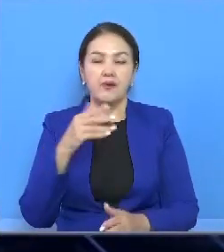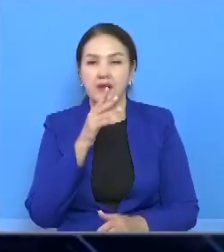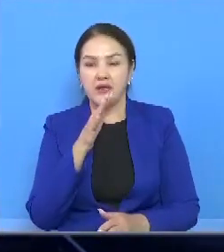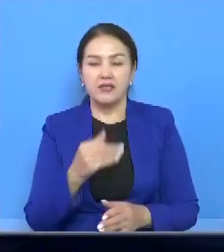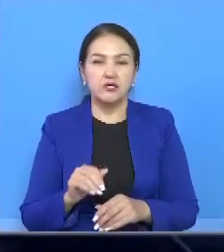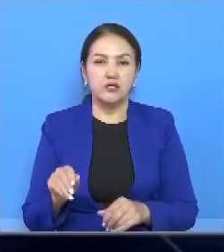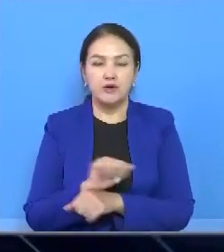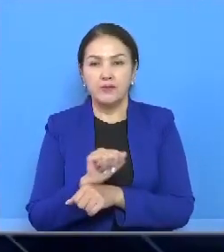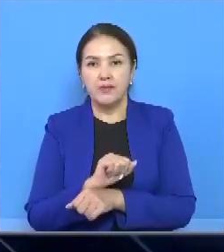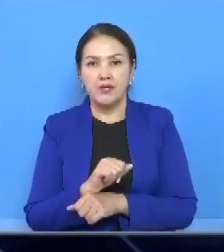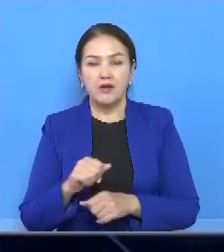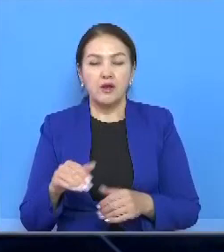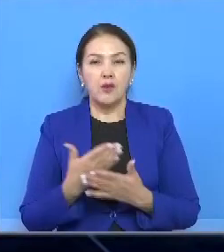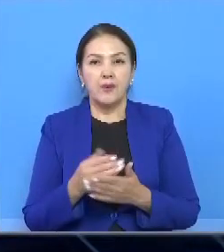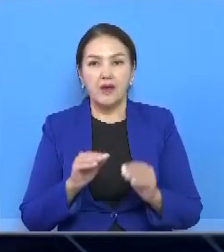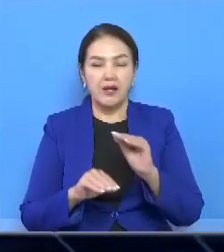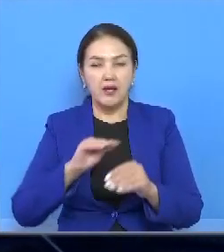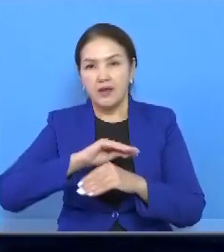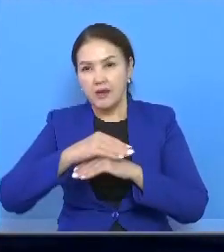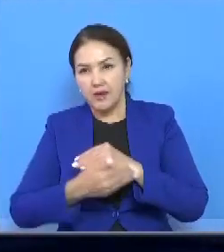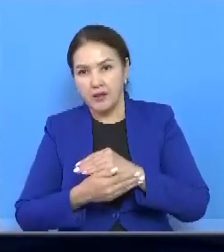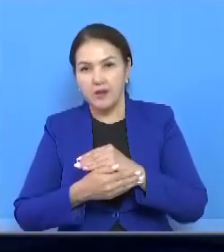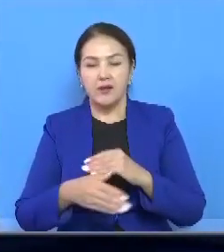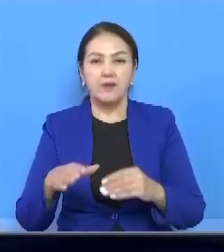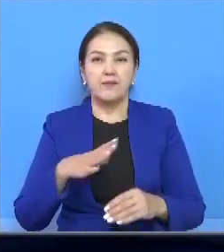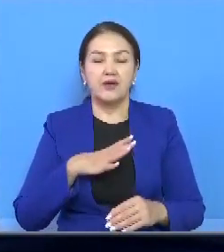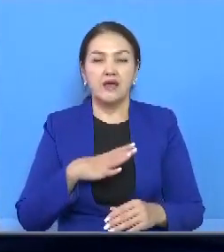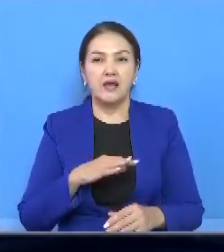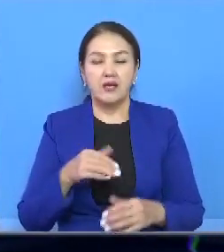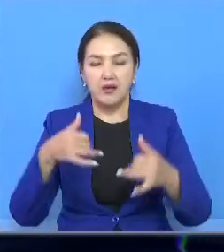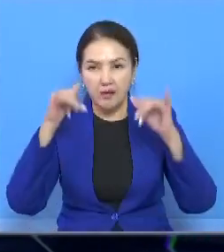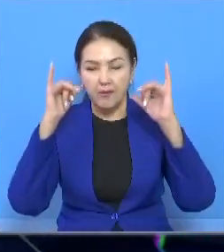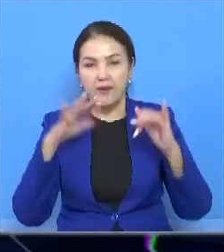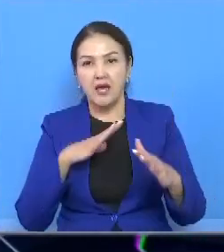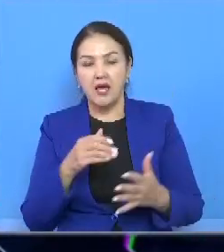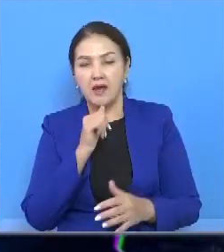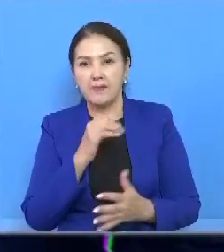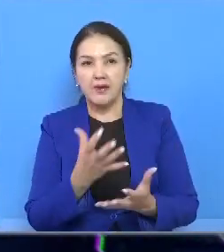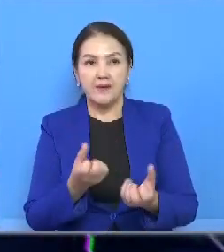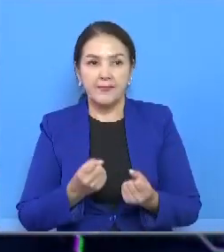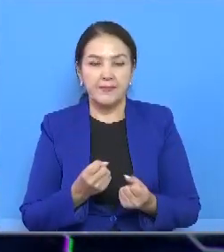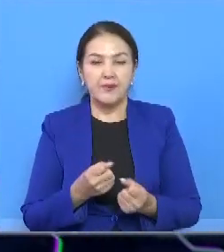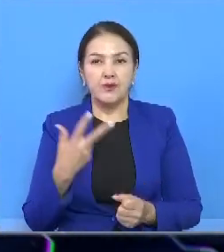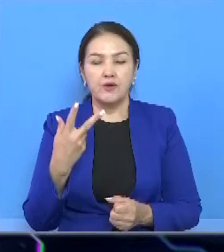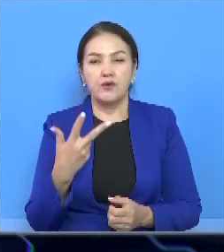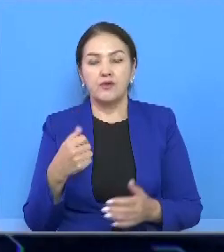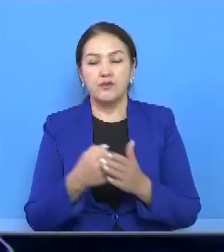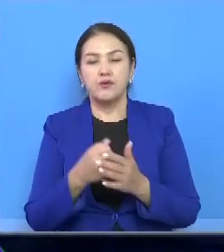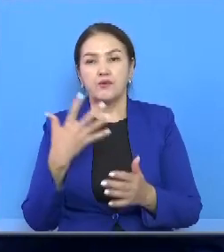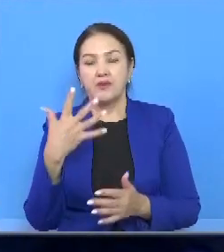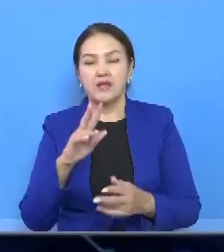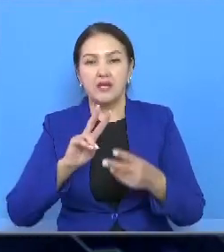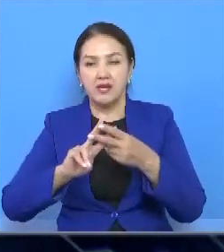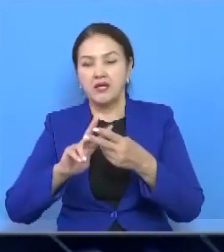жастағы жүргізуші оны көліктің жүк салғышына жасырған. Тәркіленген мүйіздер сараптамаға алынды. Күдікті 3 жылдан 5 жылға дейін